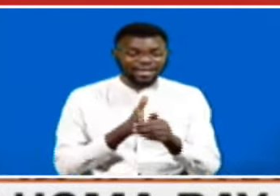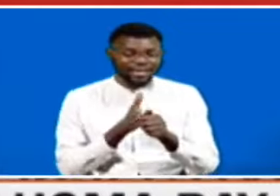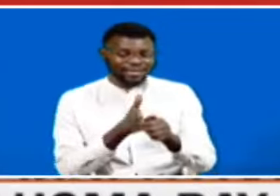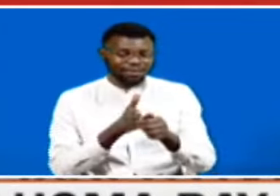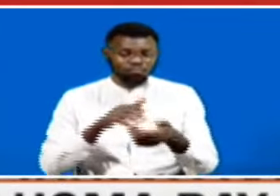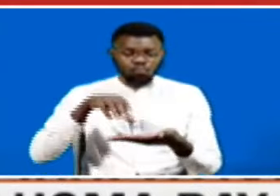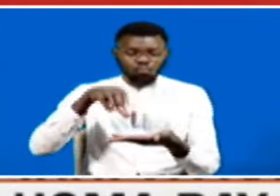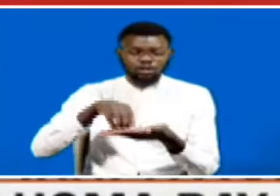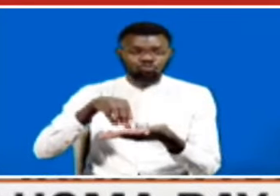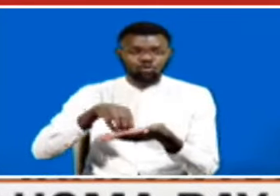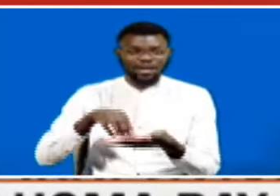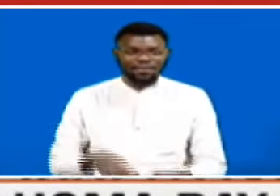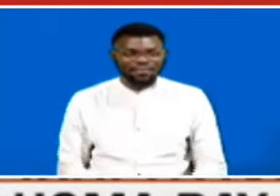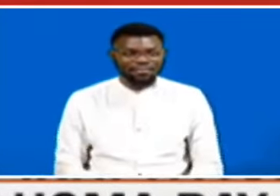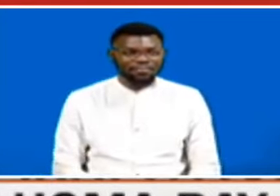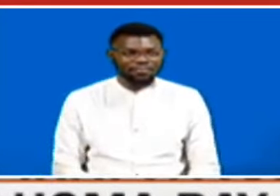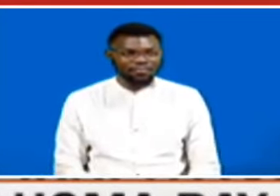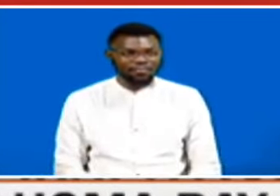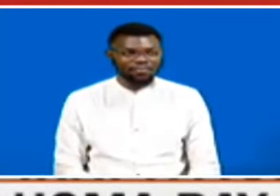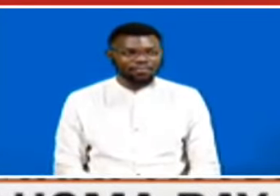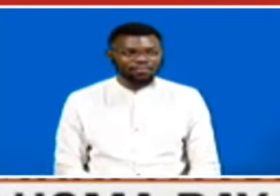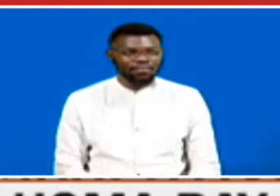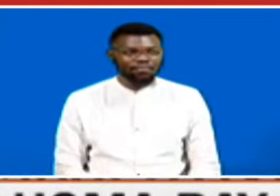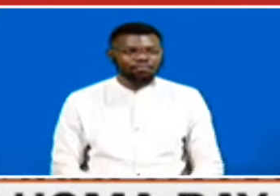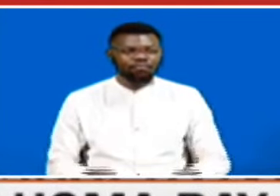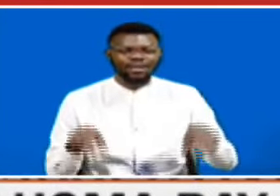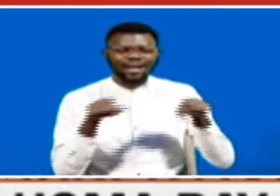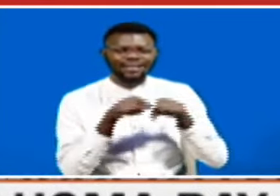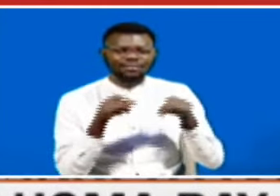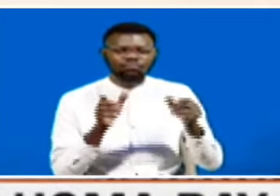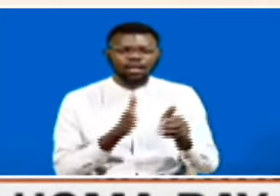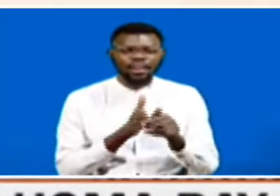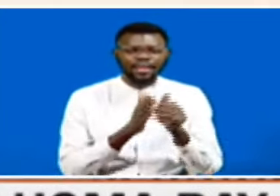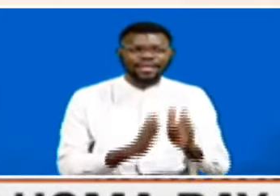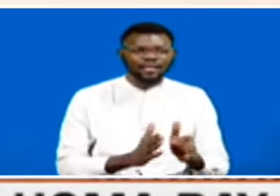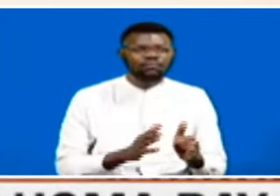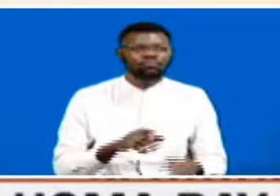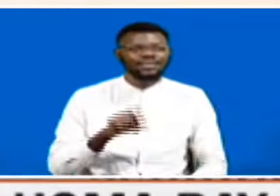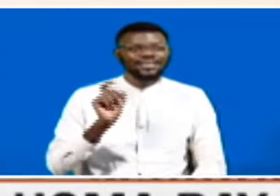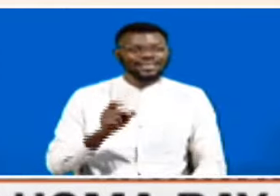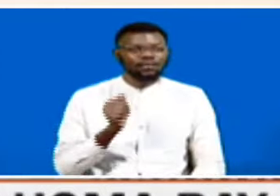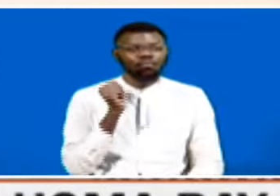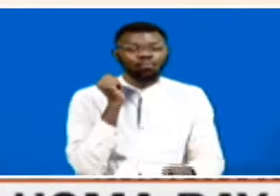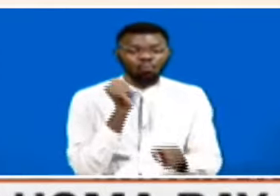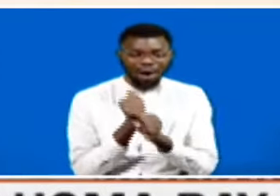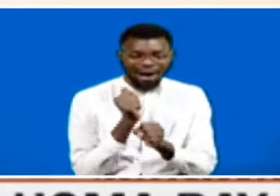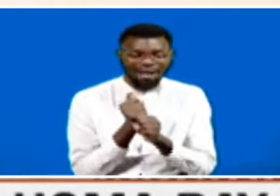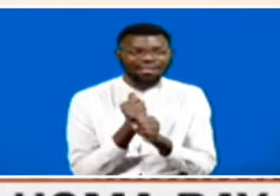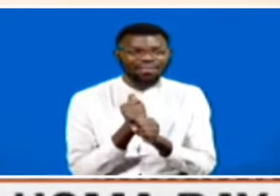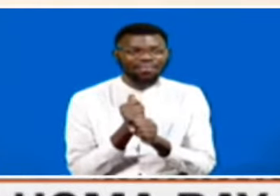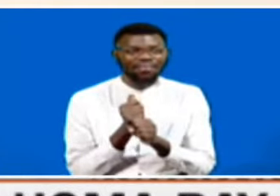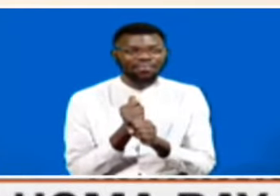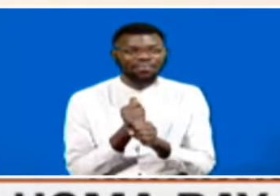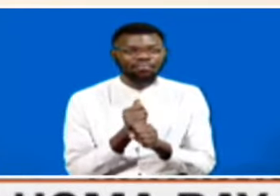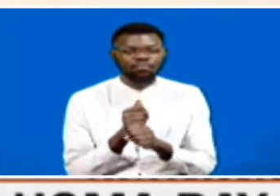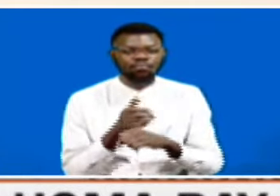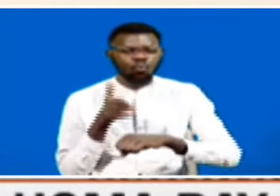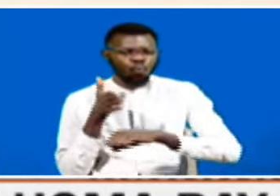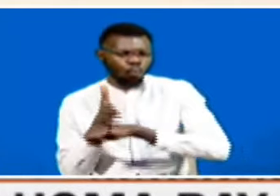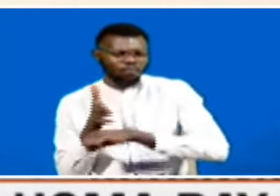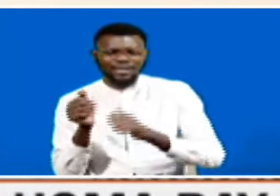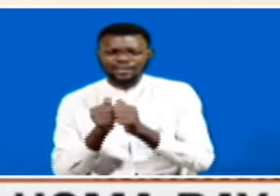baadaye. They should do as leaders, young leaders. We have presence in over 10